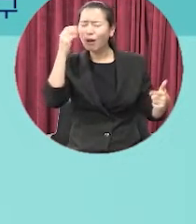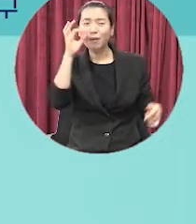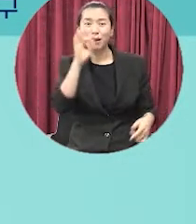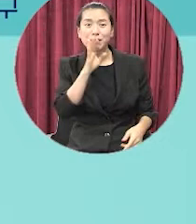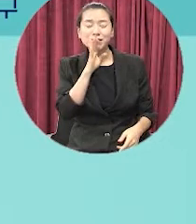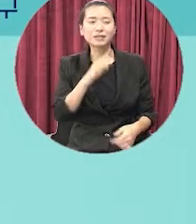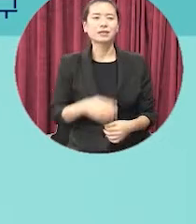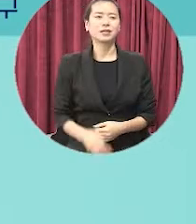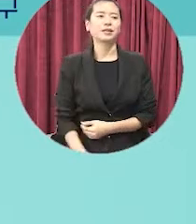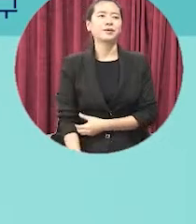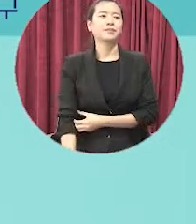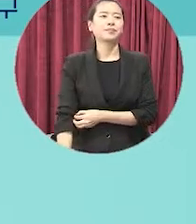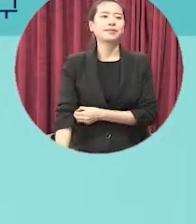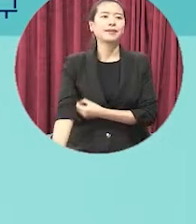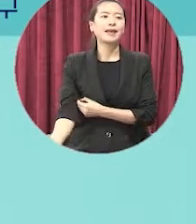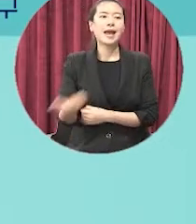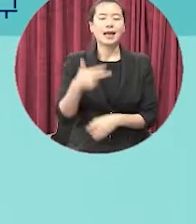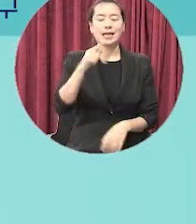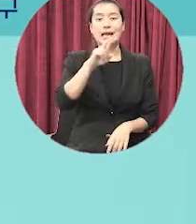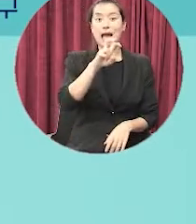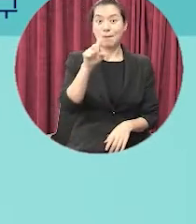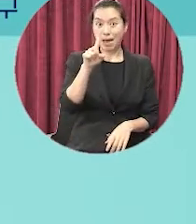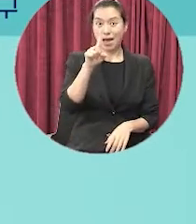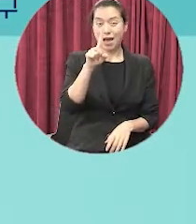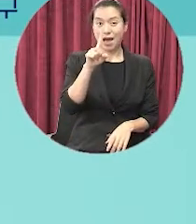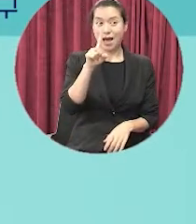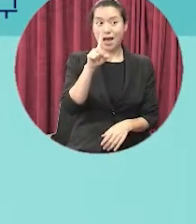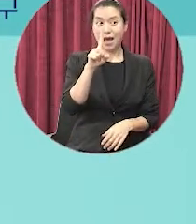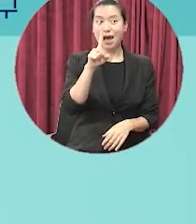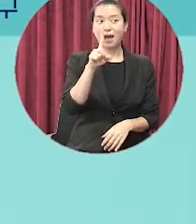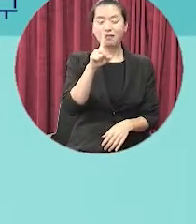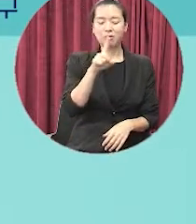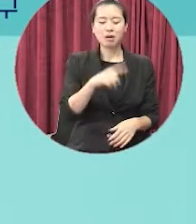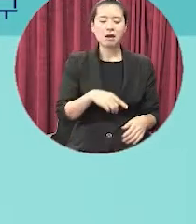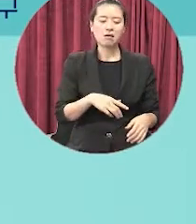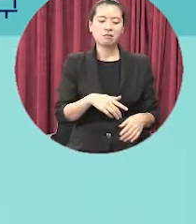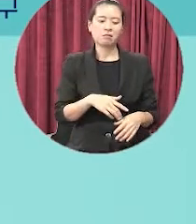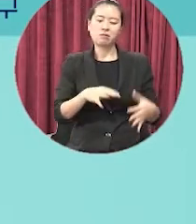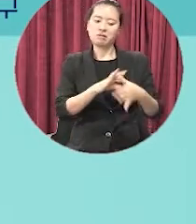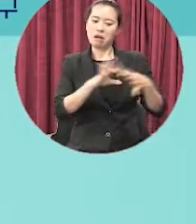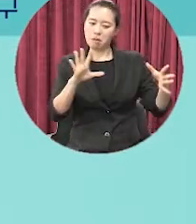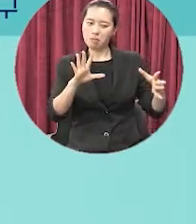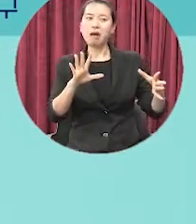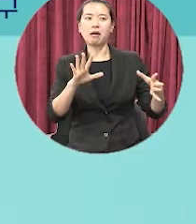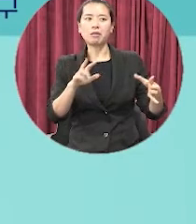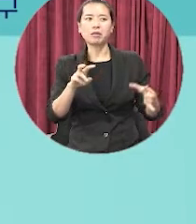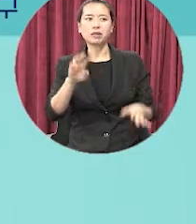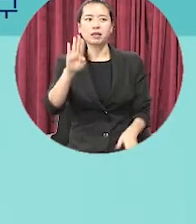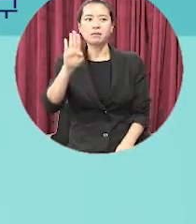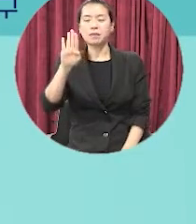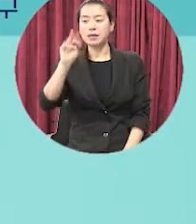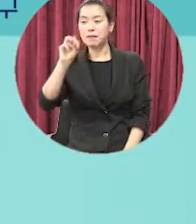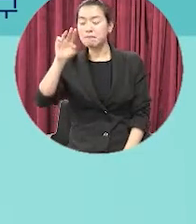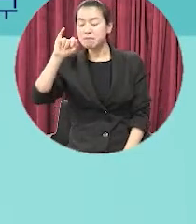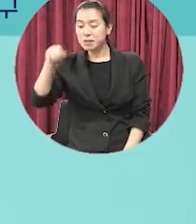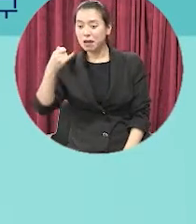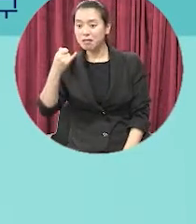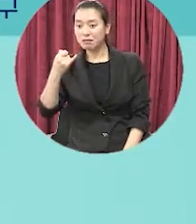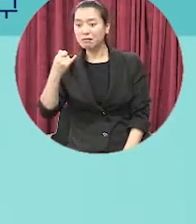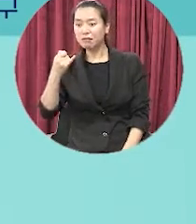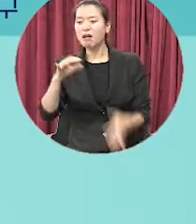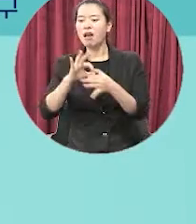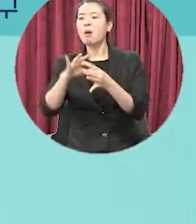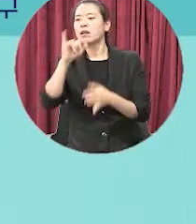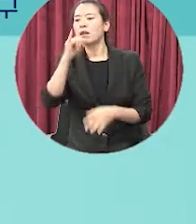보면 아까 자말 사람은 얌 그 연결 그 선발승 이 없다고 했고 bm 대선 뭐 없다고 했으니까 만약에 다른